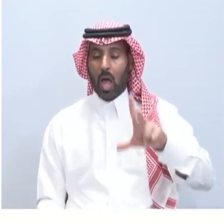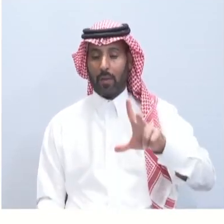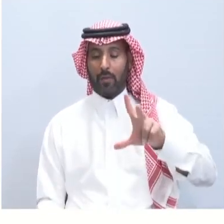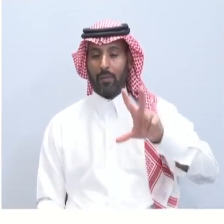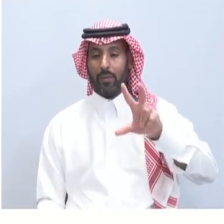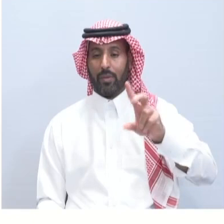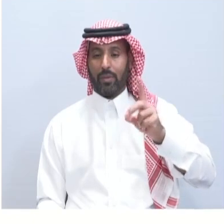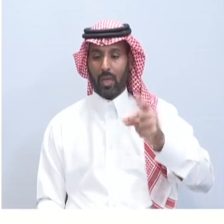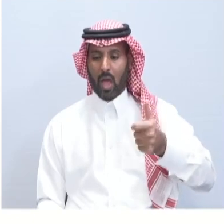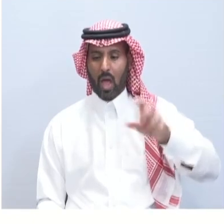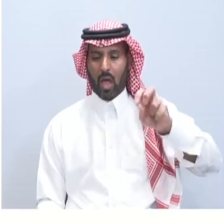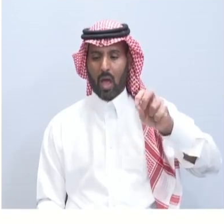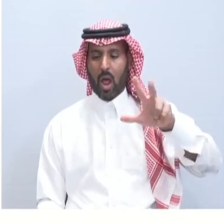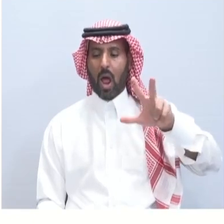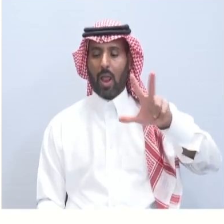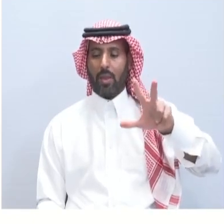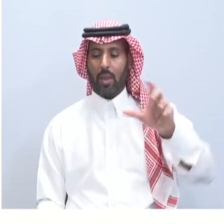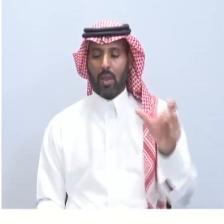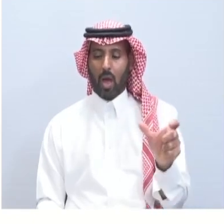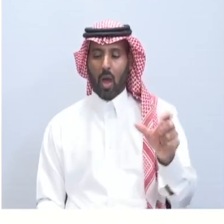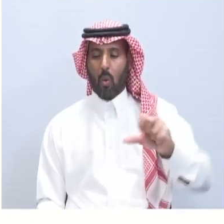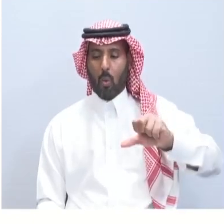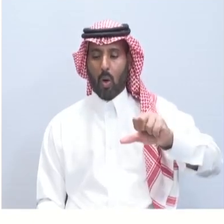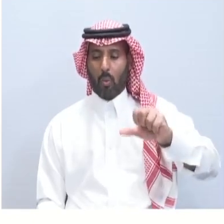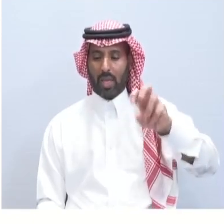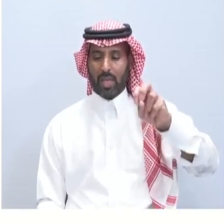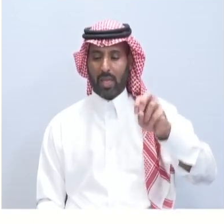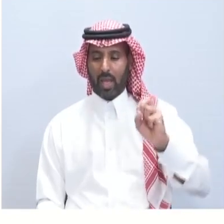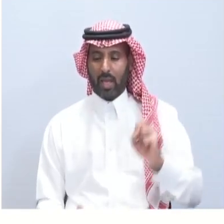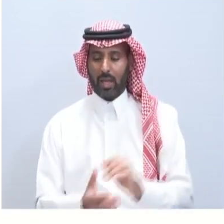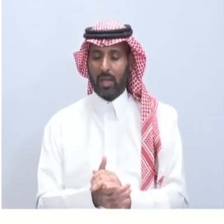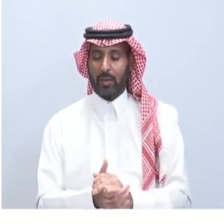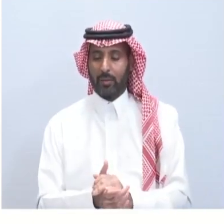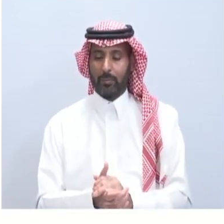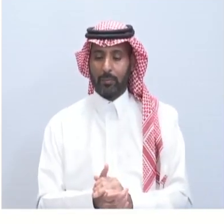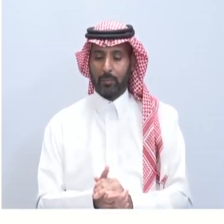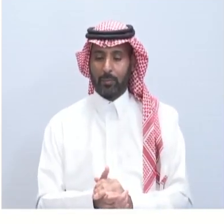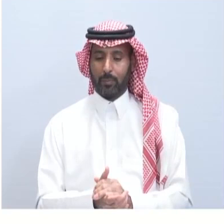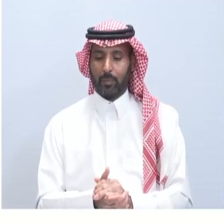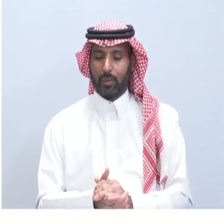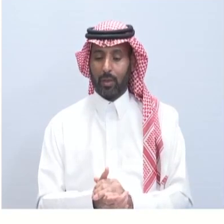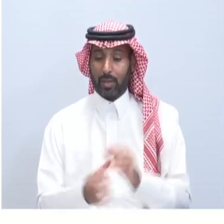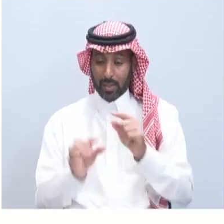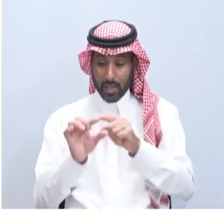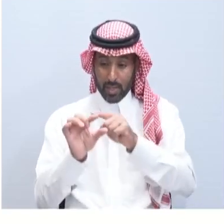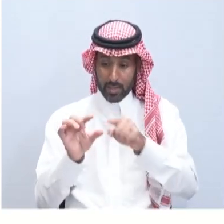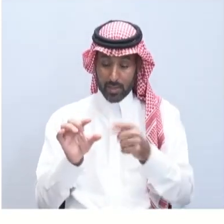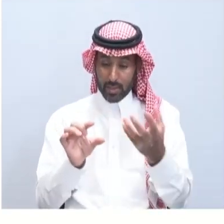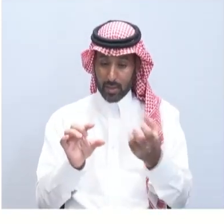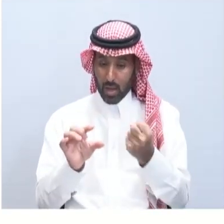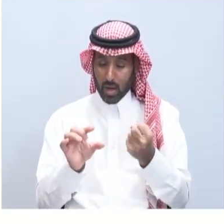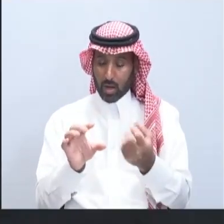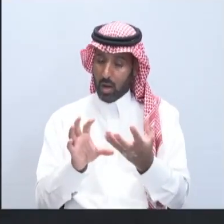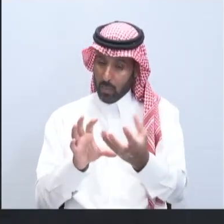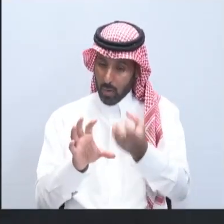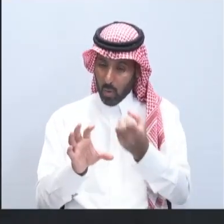والانشطار النووي في الفكره الرئيسه اعزائي الطلبه الطاقه النوويه هي الطاقه